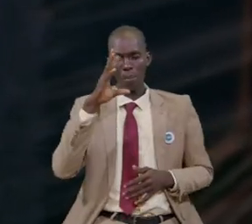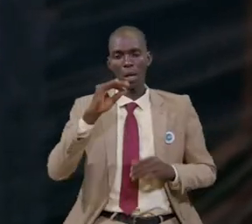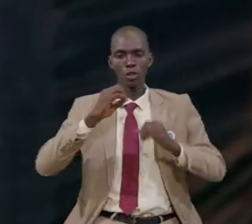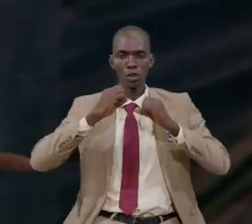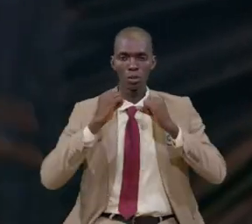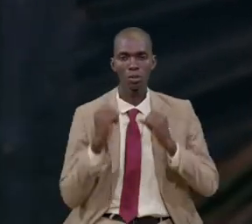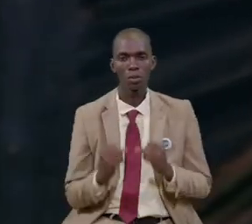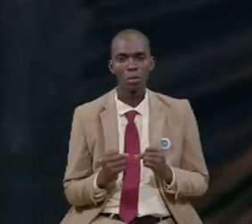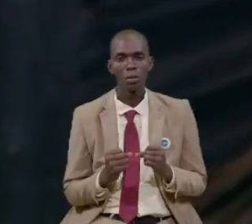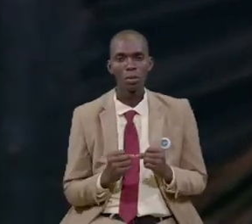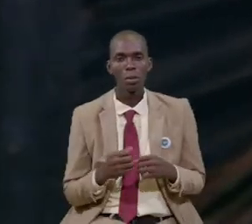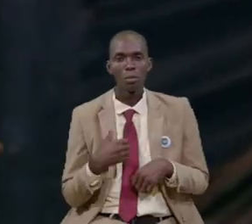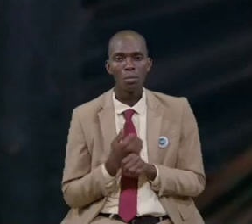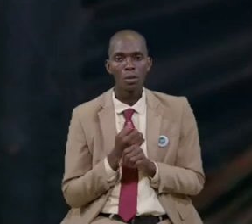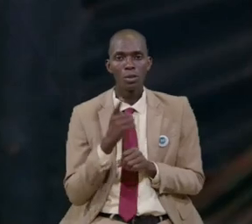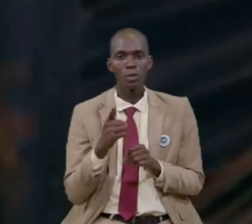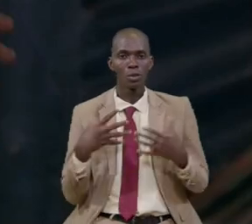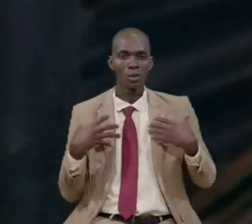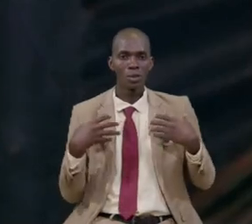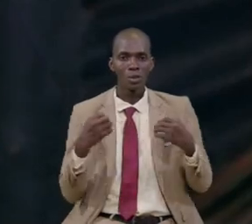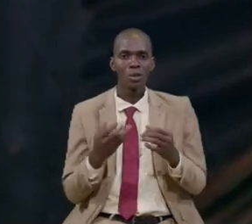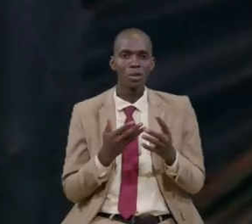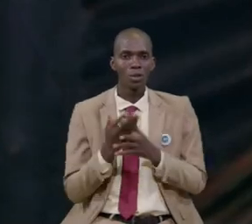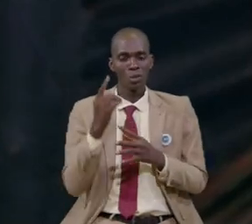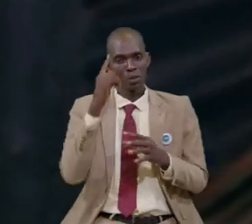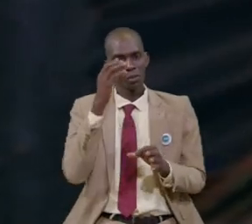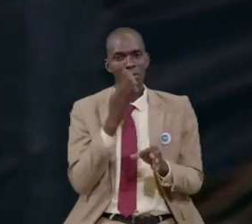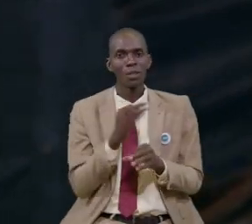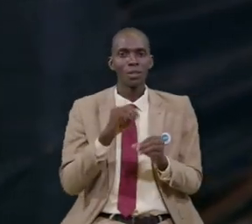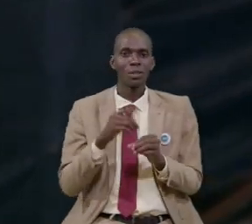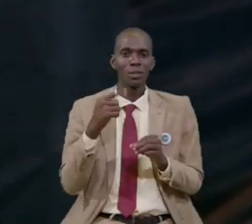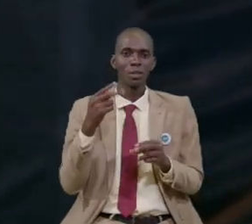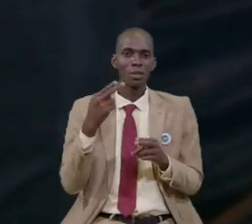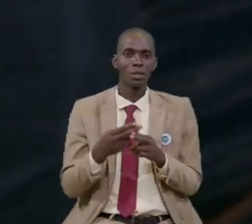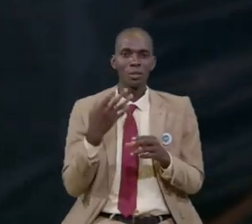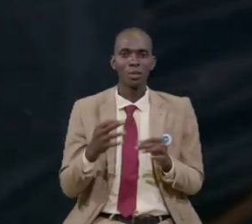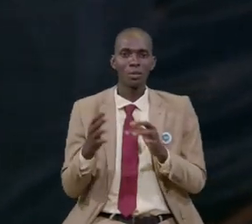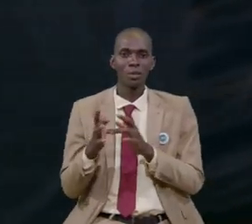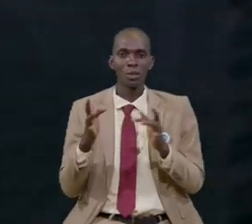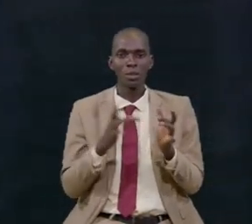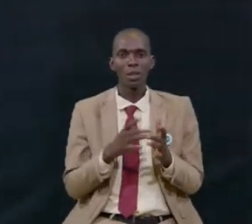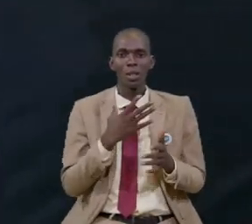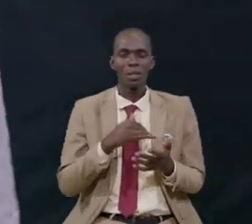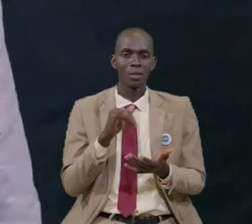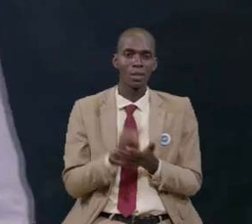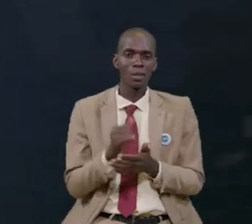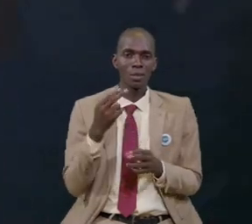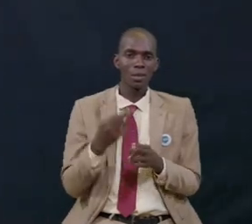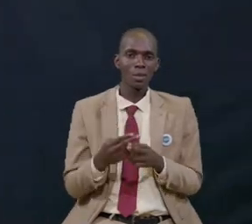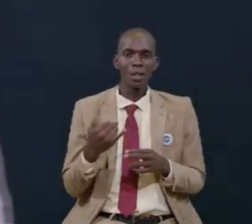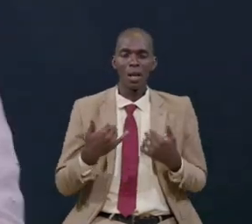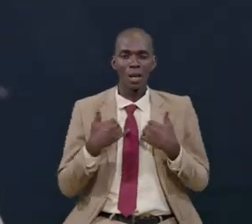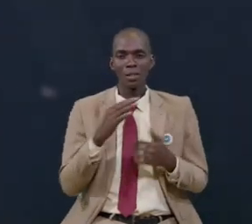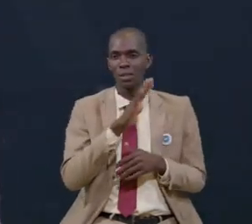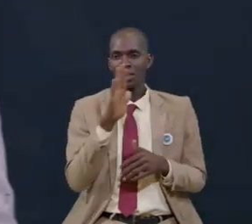homme. L'a guéri. La foi par le nom de Jésus. Et le nom-là ne